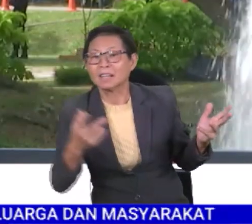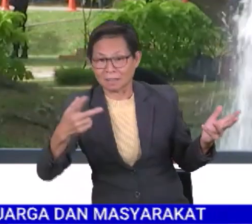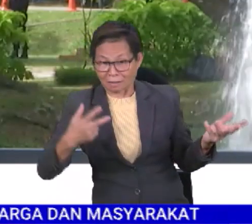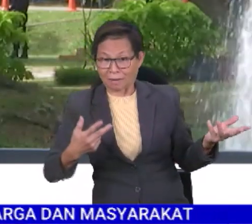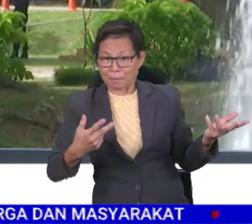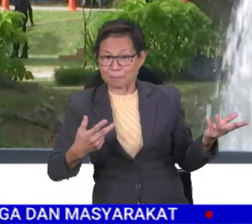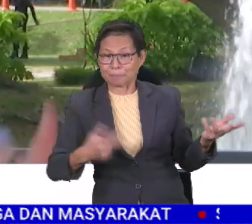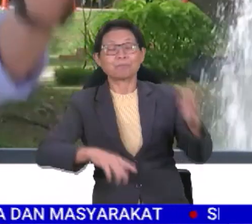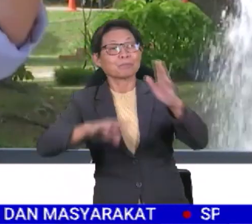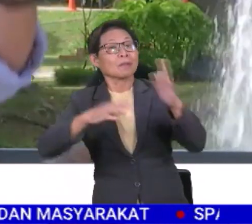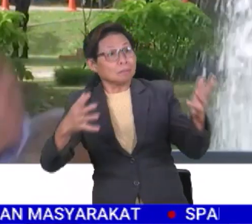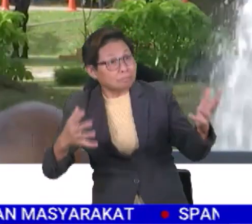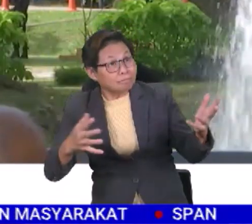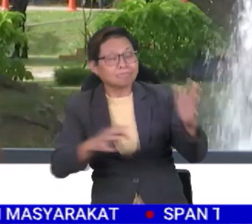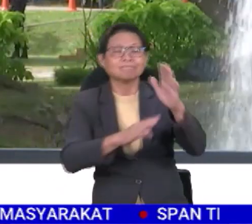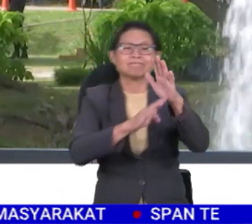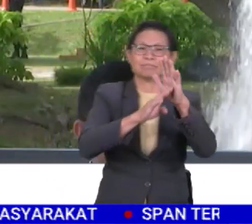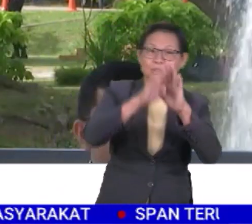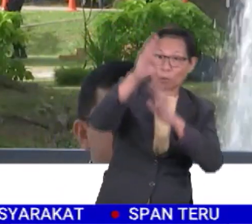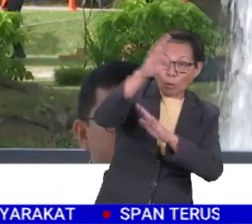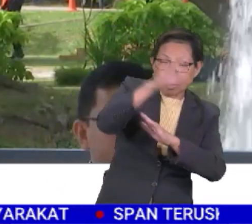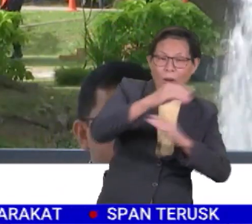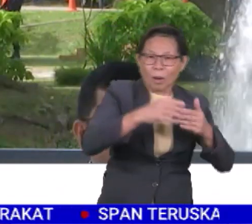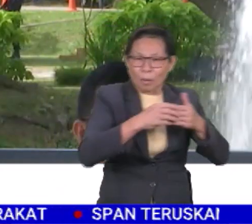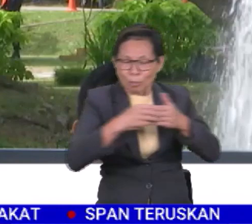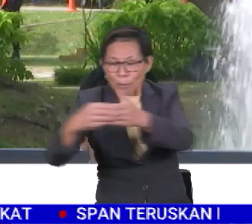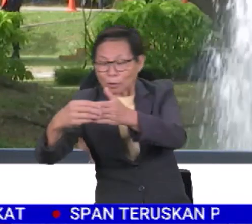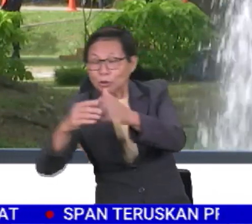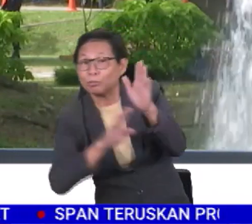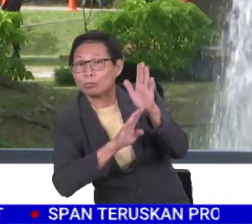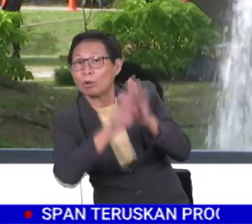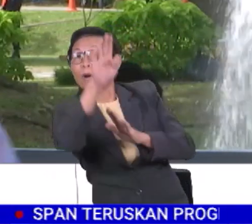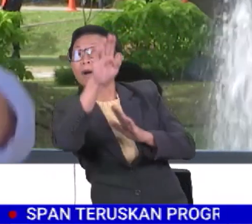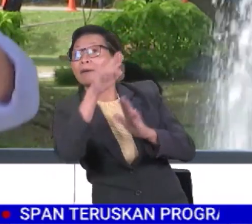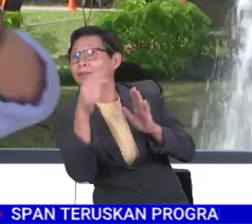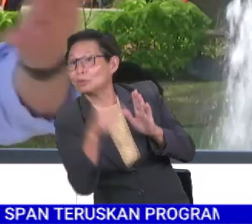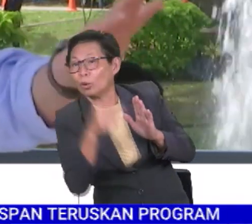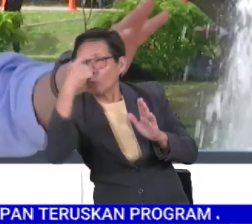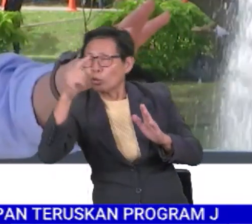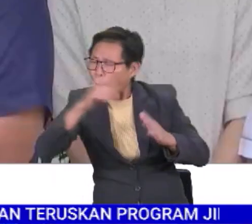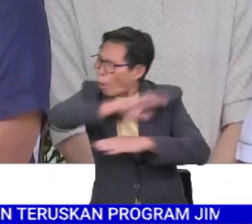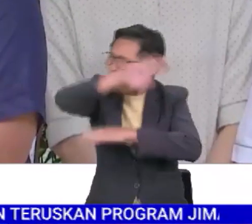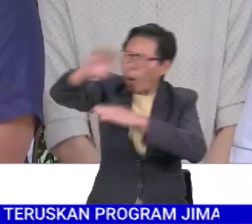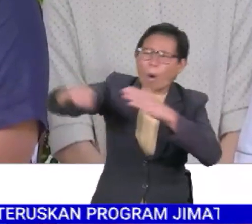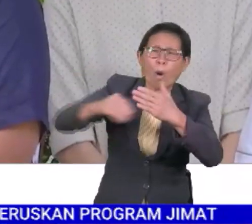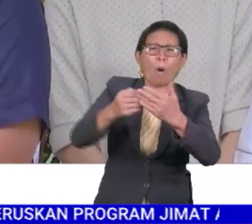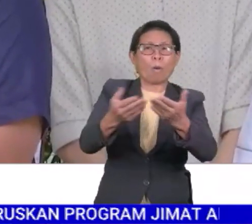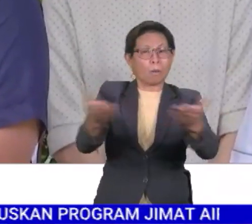Supaya pertumbuhan, pemacuan pertumbuhan itu untuk semua.